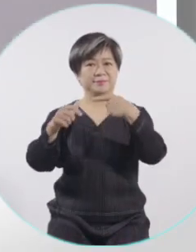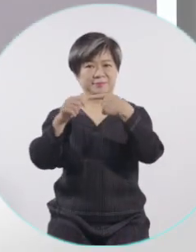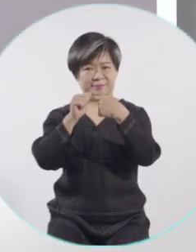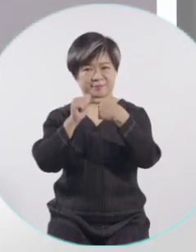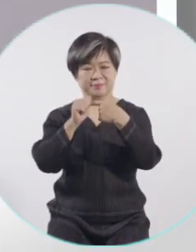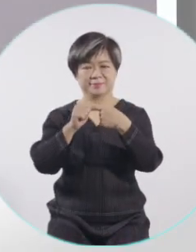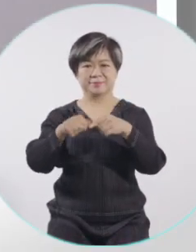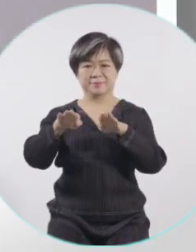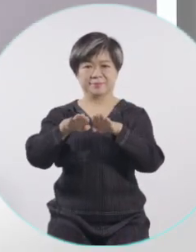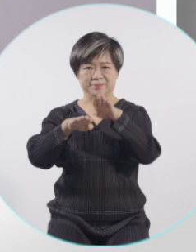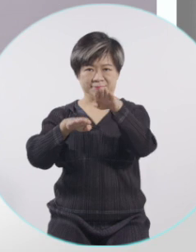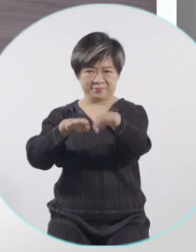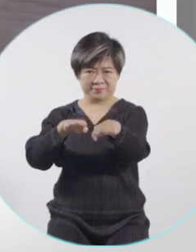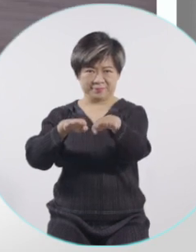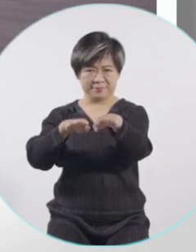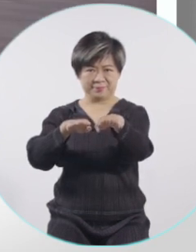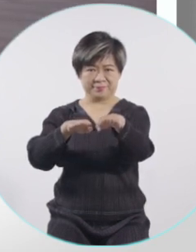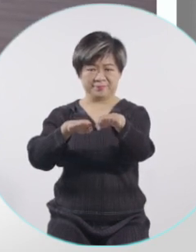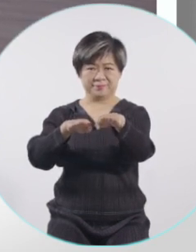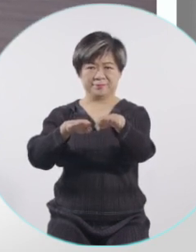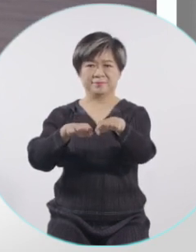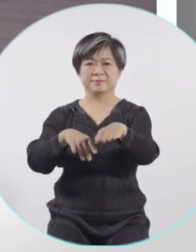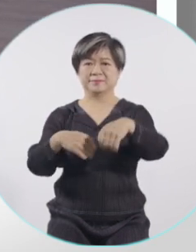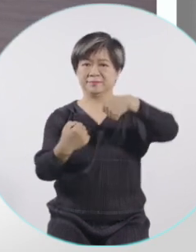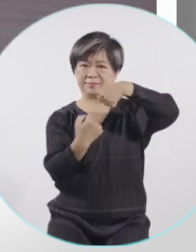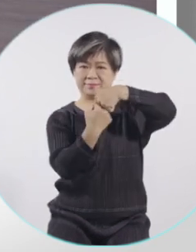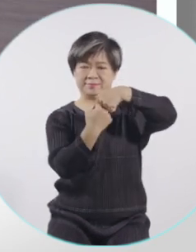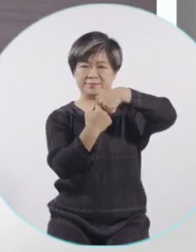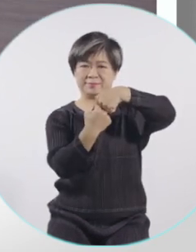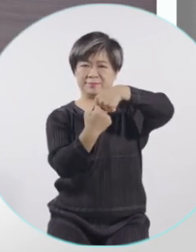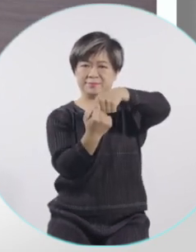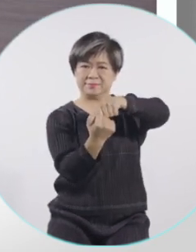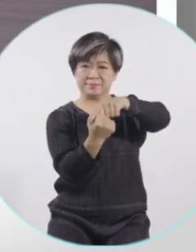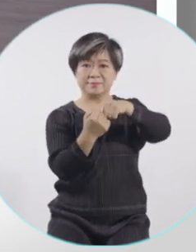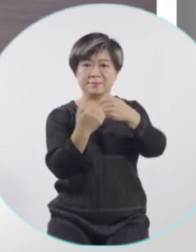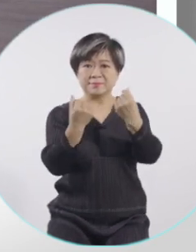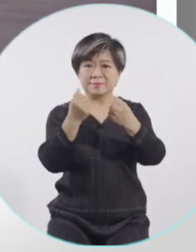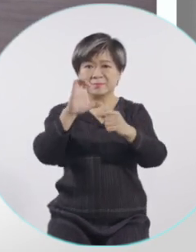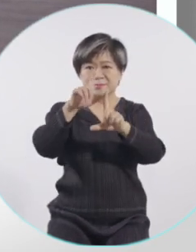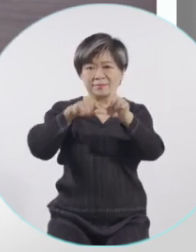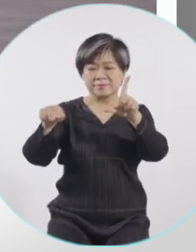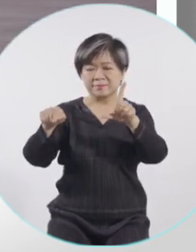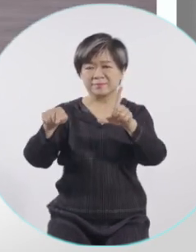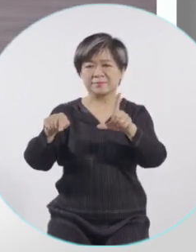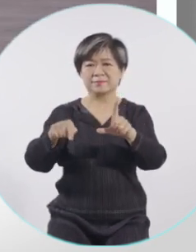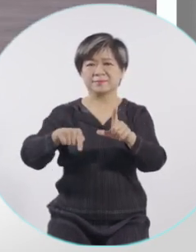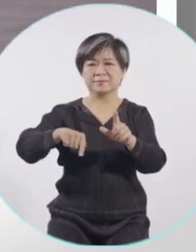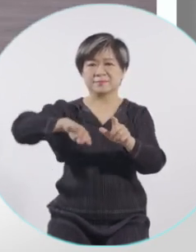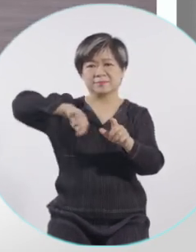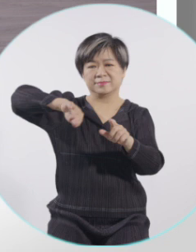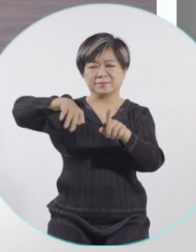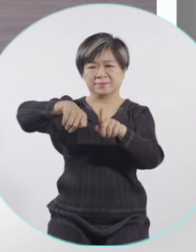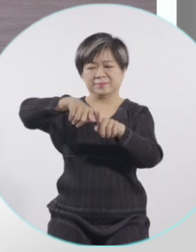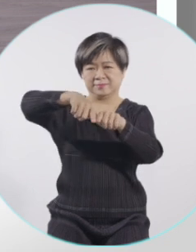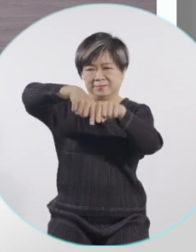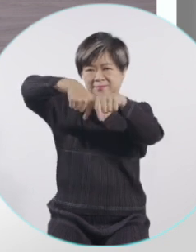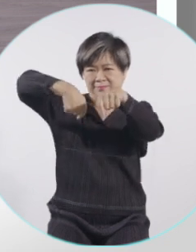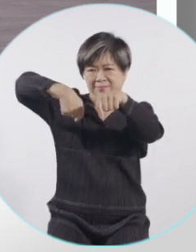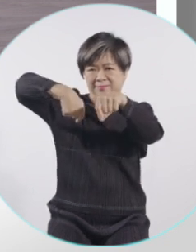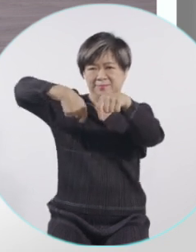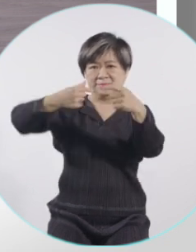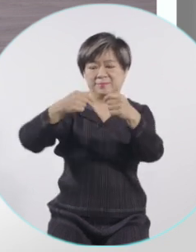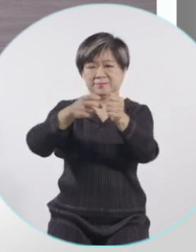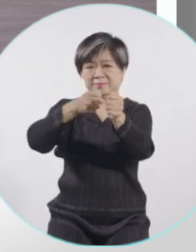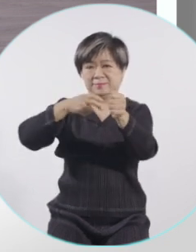动作要领：一、左脚向前跨出，膝盖约90度弯曲；二、右脚往后，膝盖打